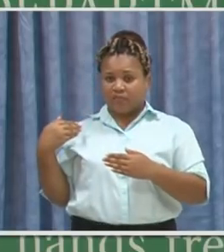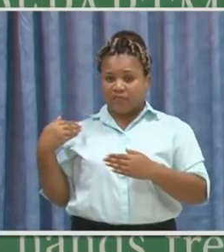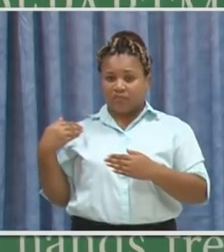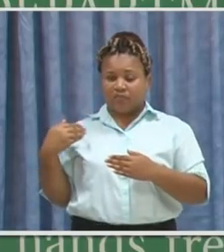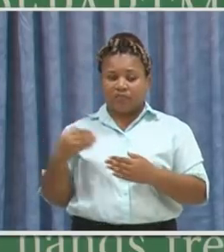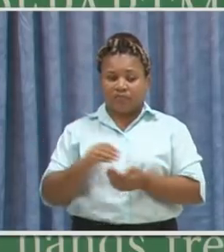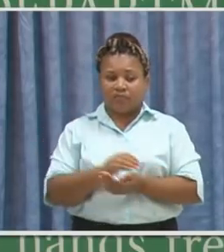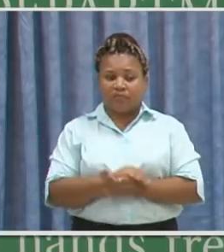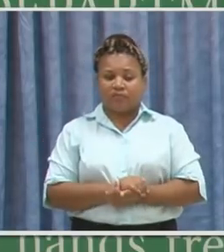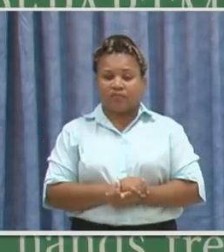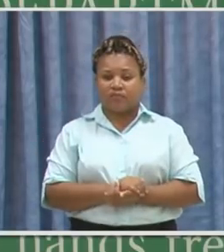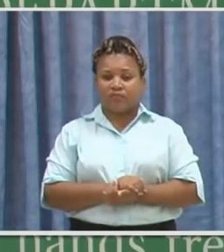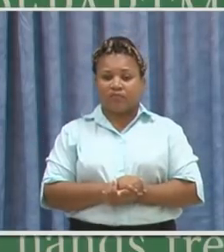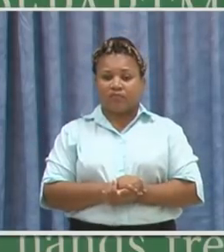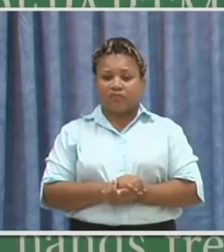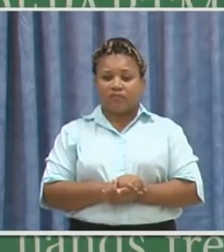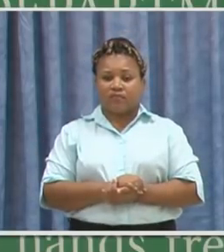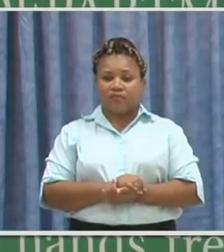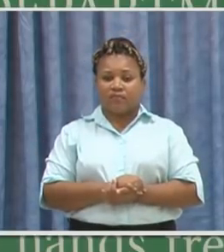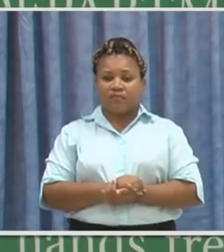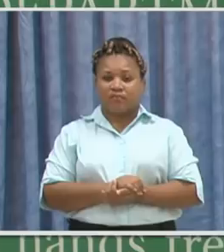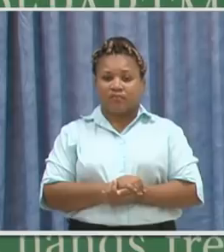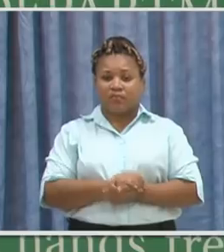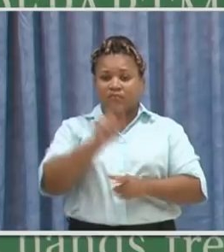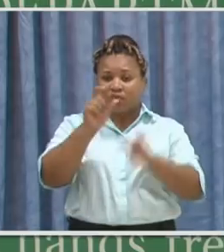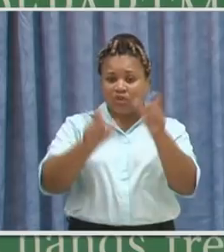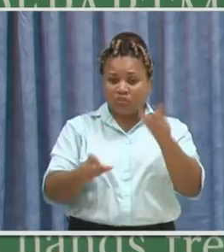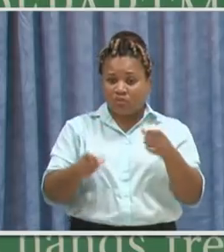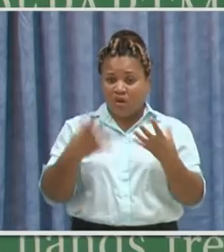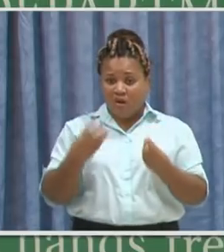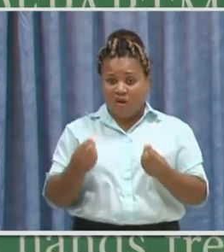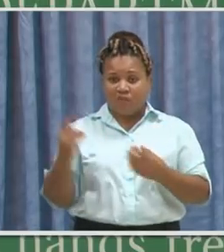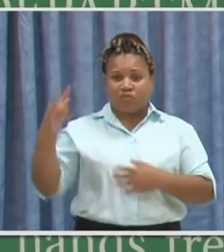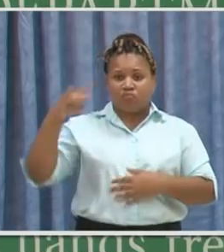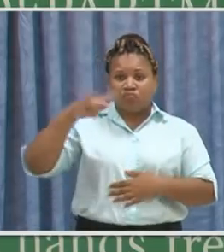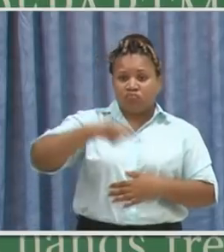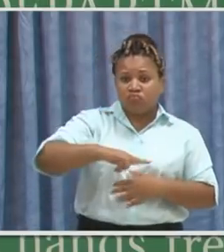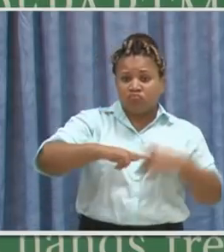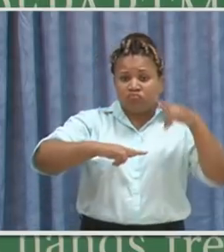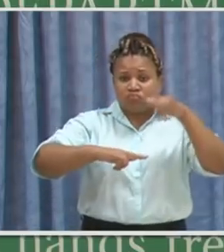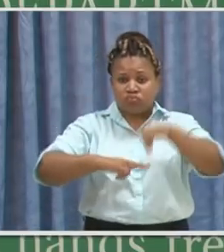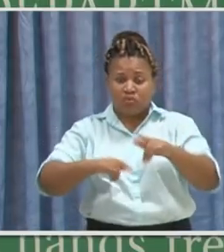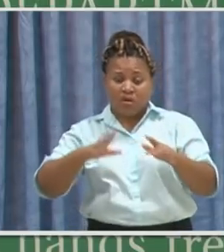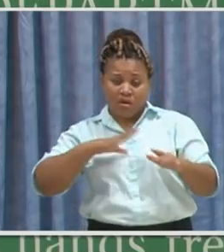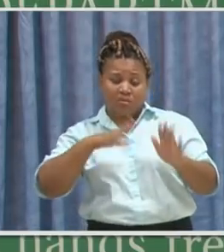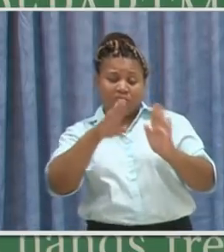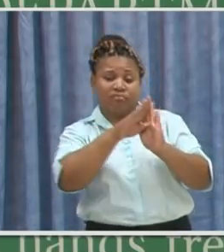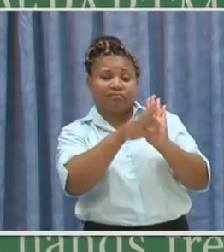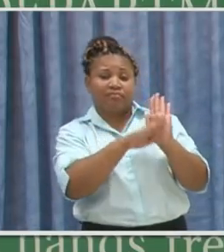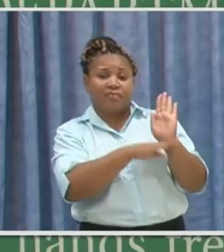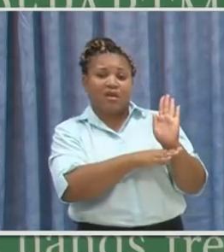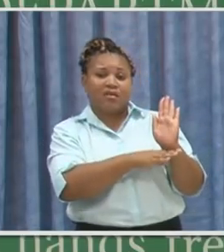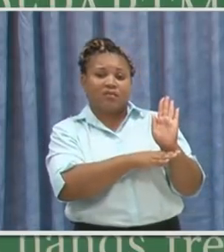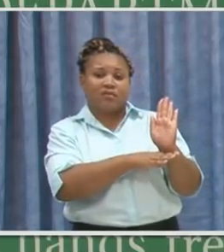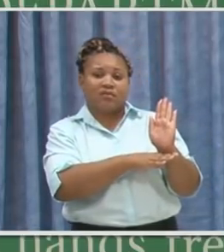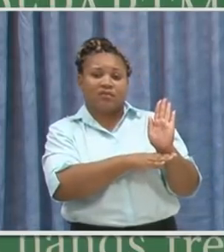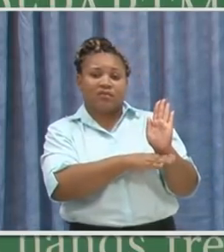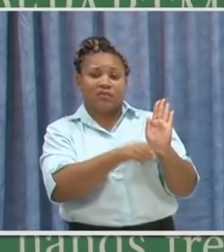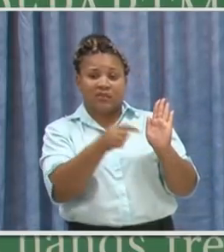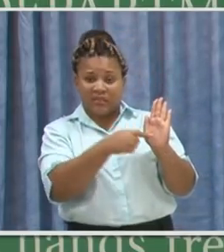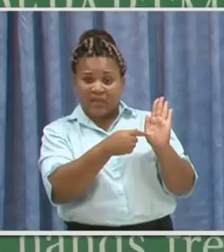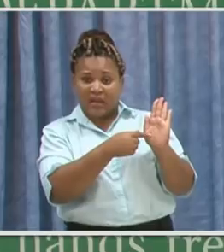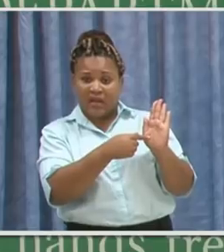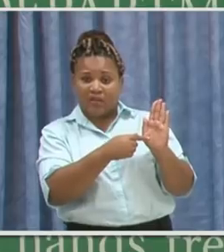advisory qui pour en place et ça bon advisory pour baser ça qui peut arriver à l'étranger et de ça bon advisory il